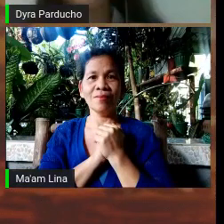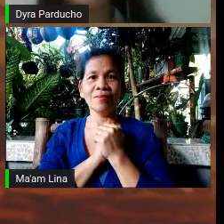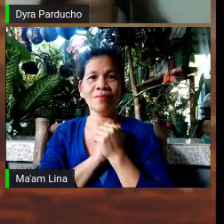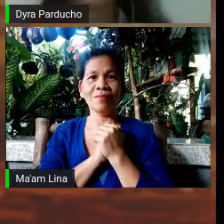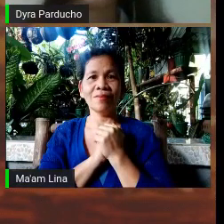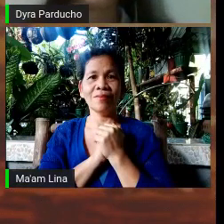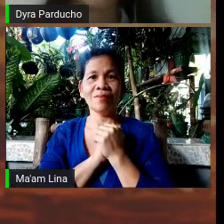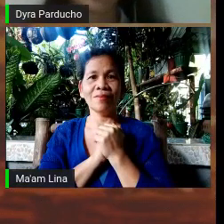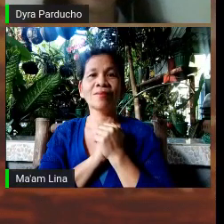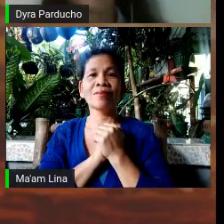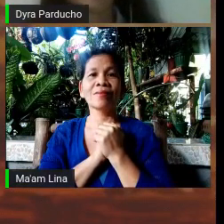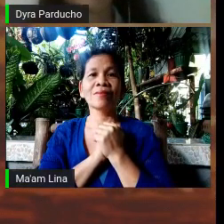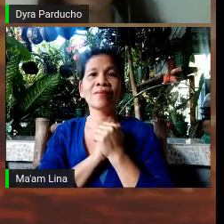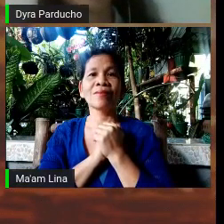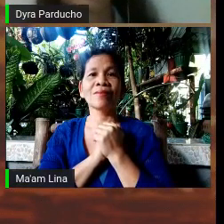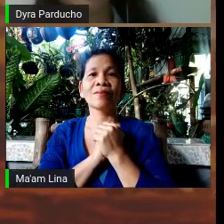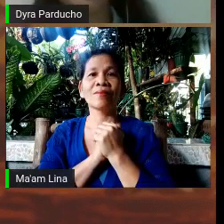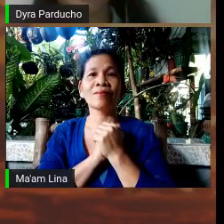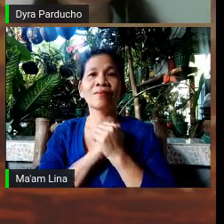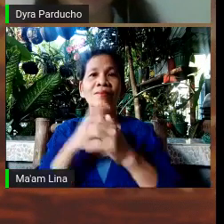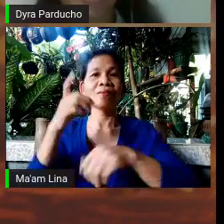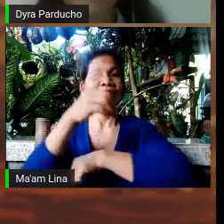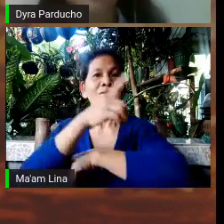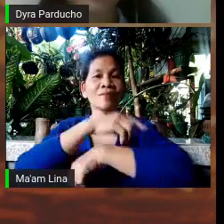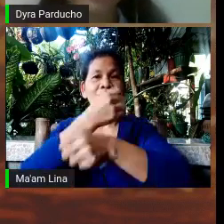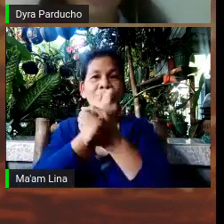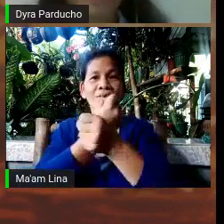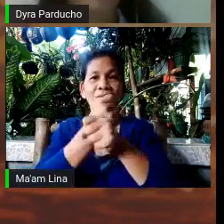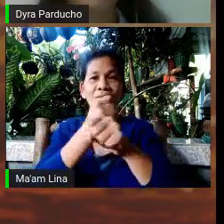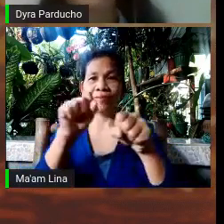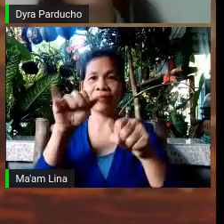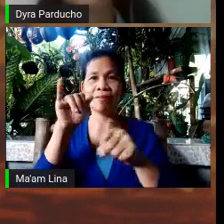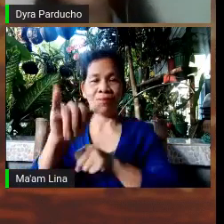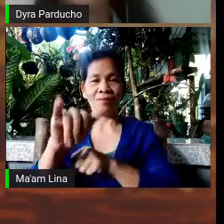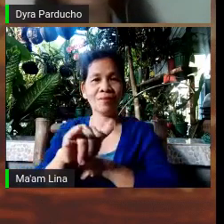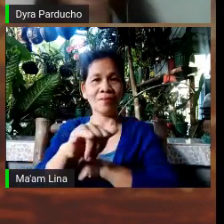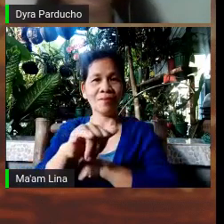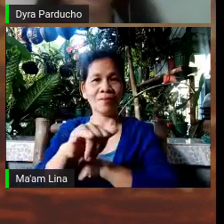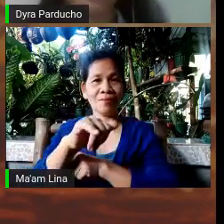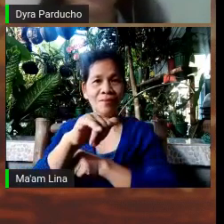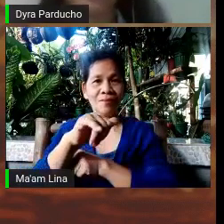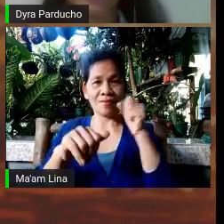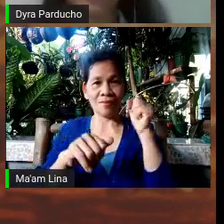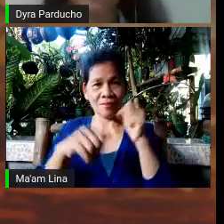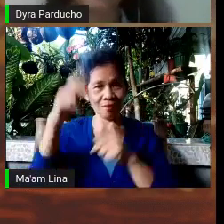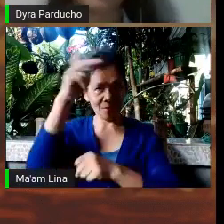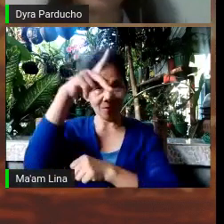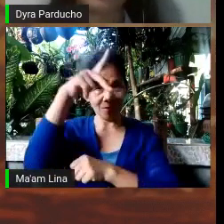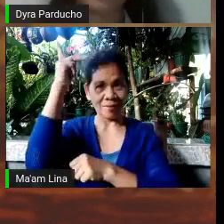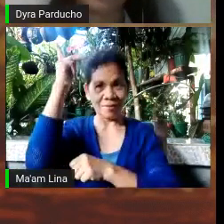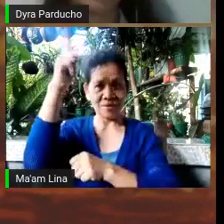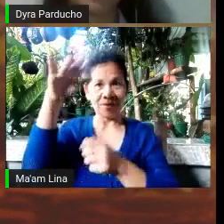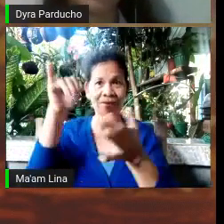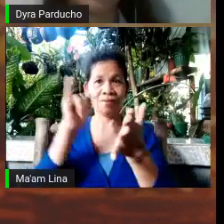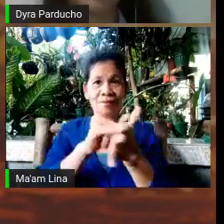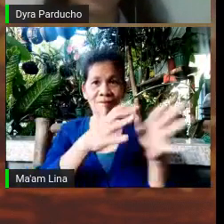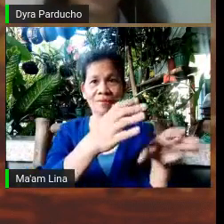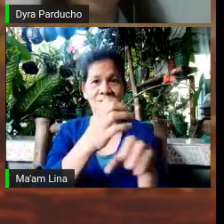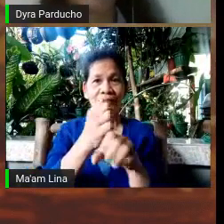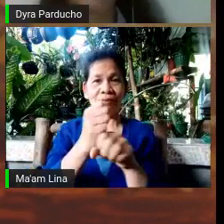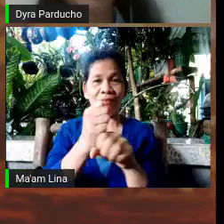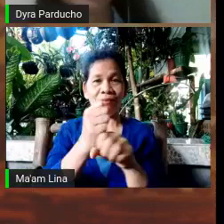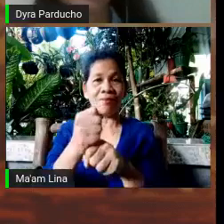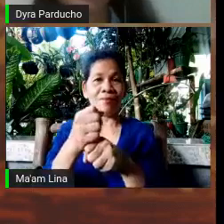Ayan po. Sa araw po ng pagdapos, ang puno saserdote na kumuha ng alay mula sa